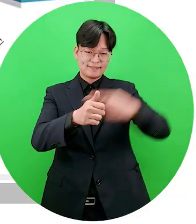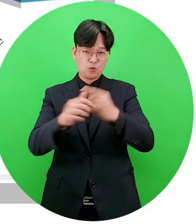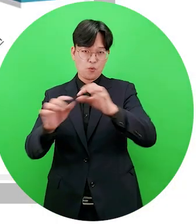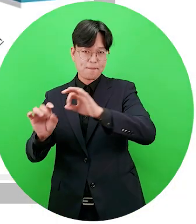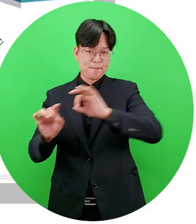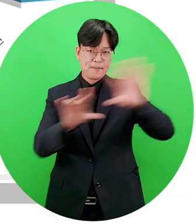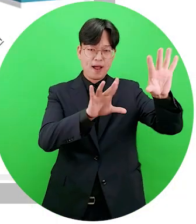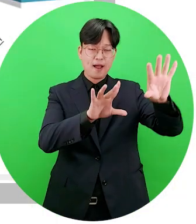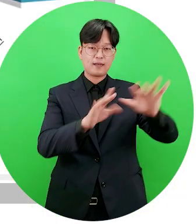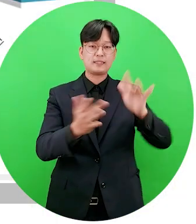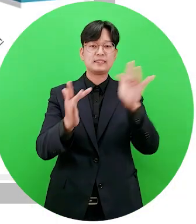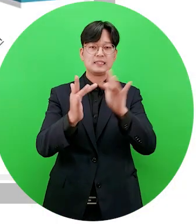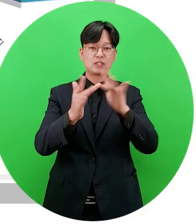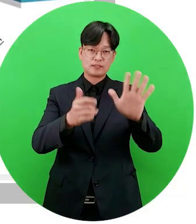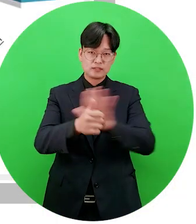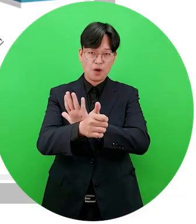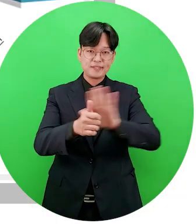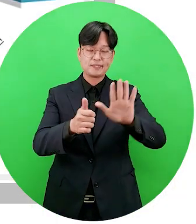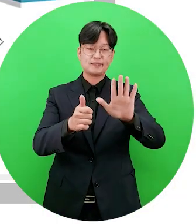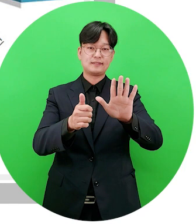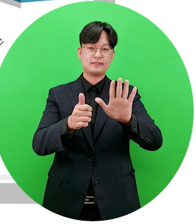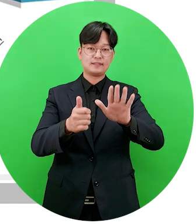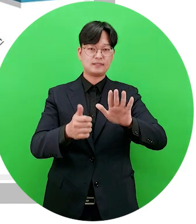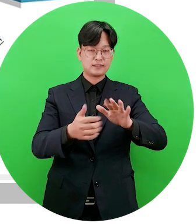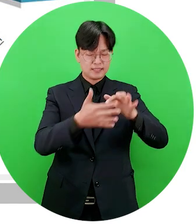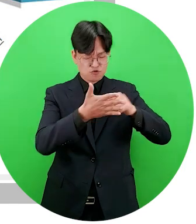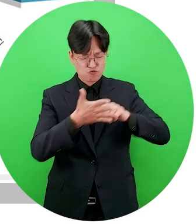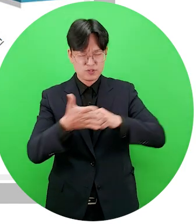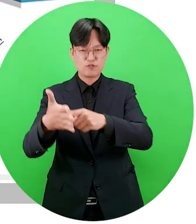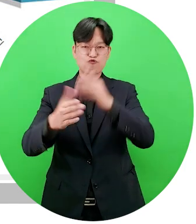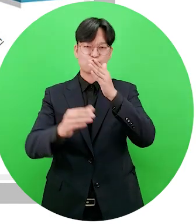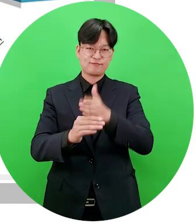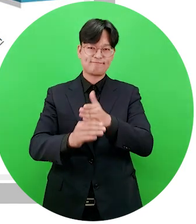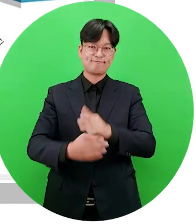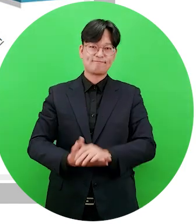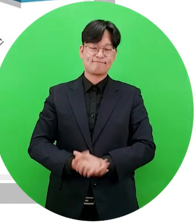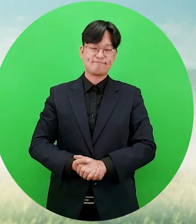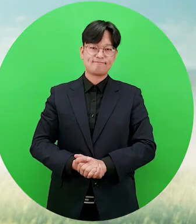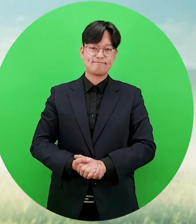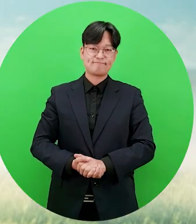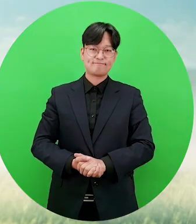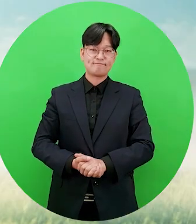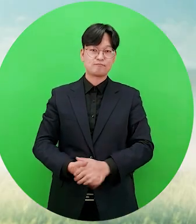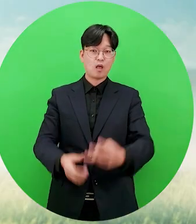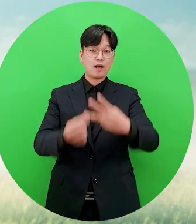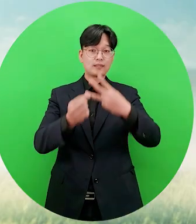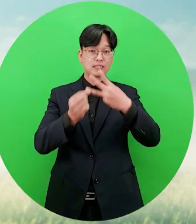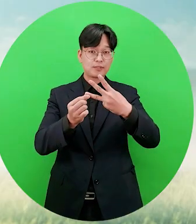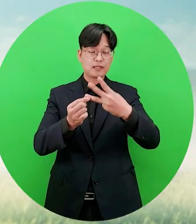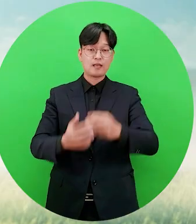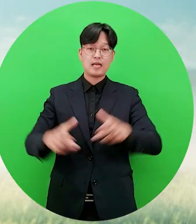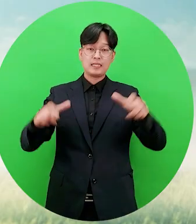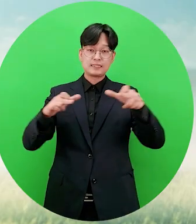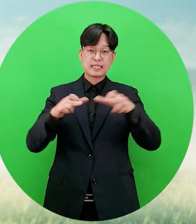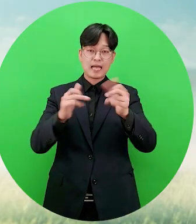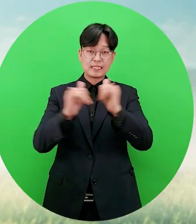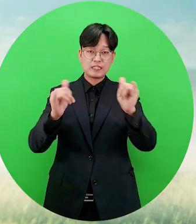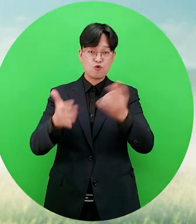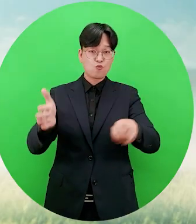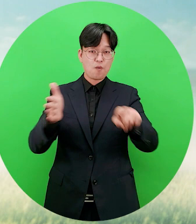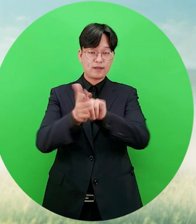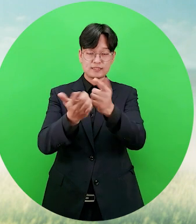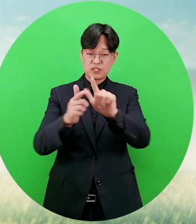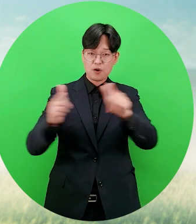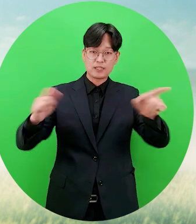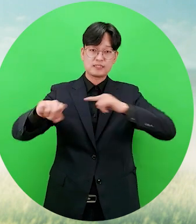신고되는 응급안전알림 서비스도 지속 추진합니다. 세 번째, 장애인을 위한